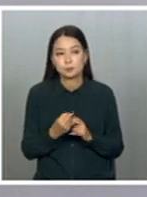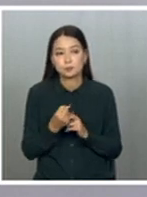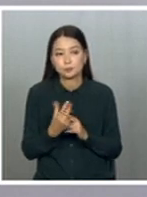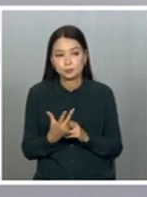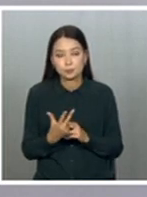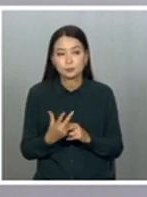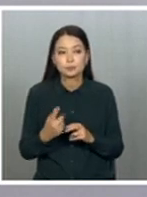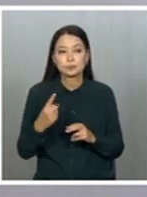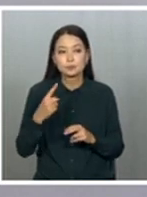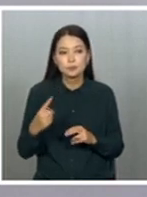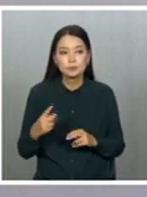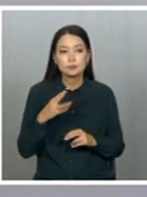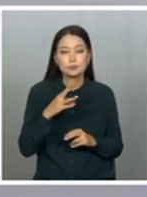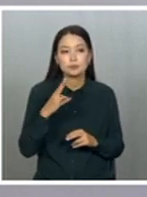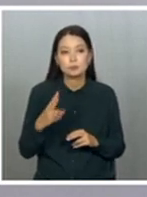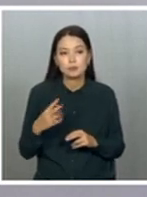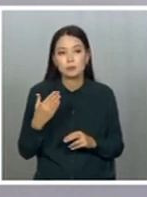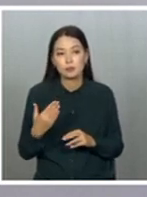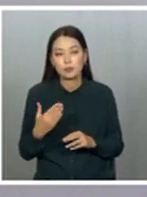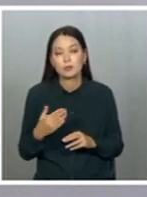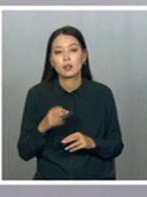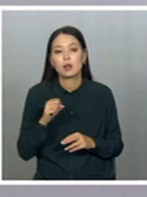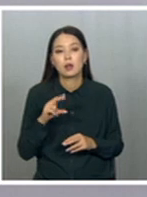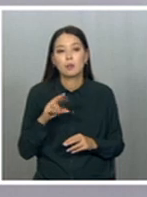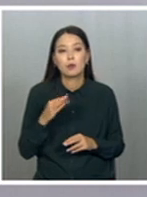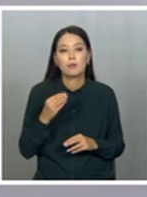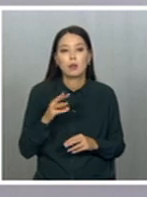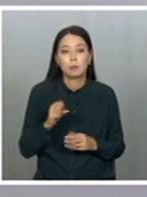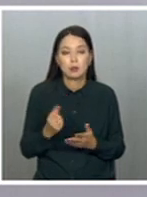бізге МН апофемасын табу керек.